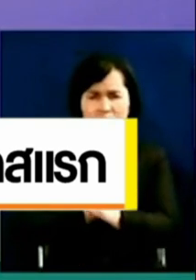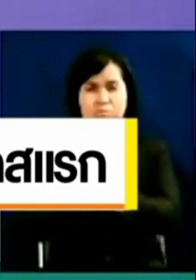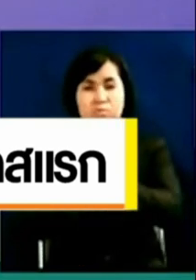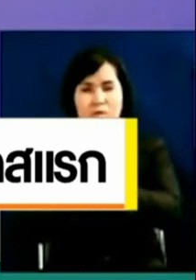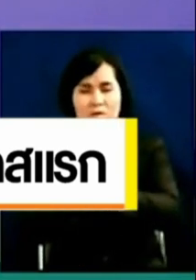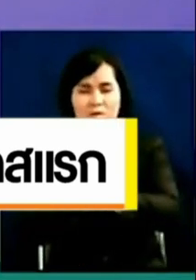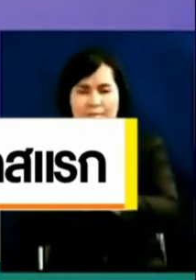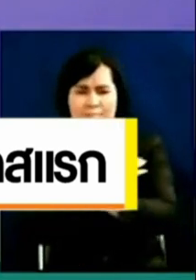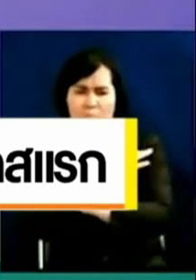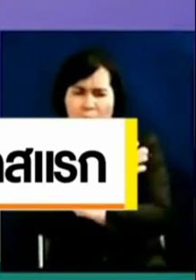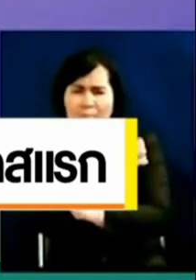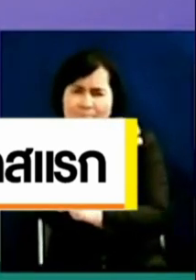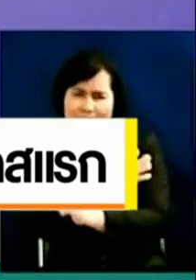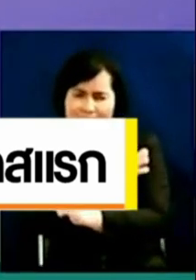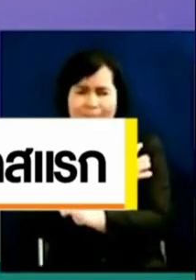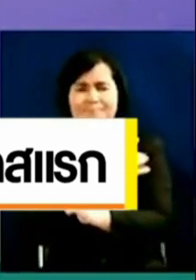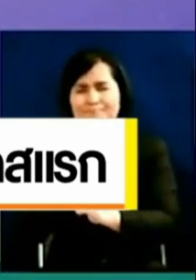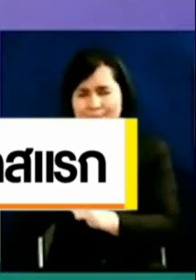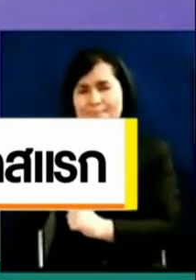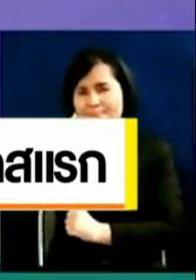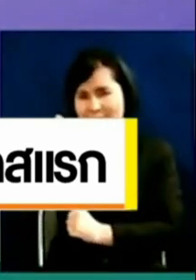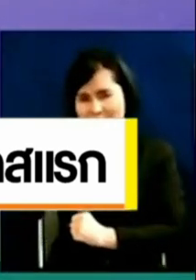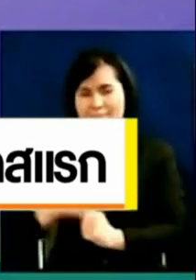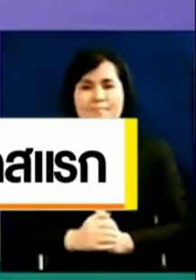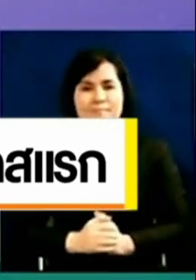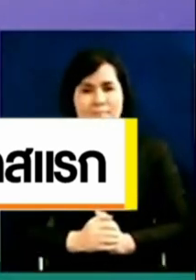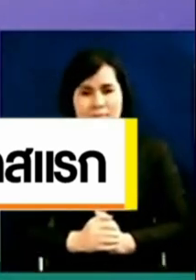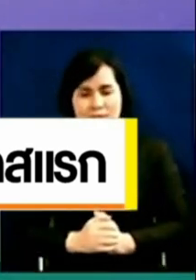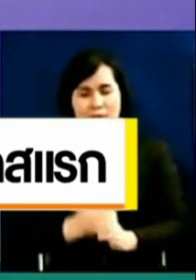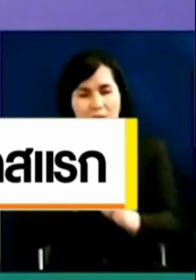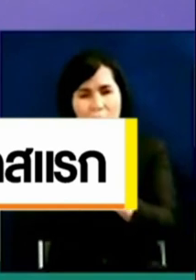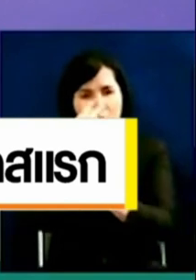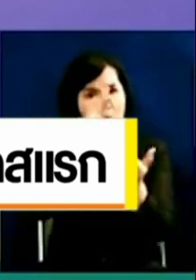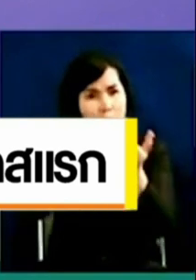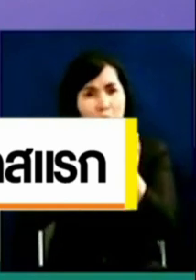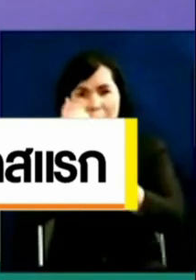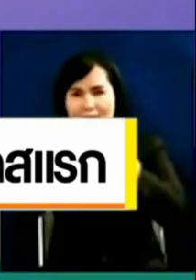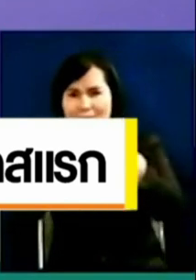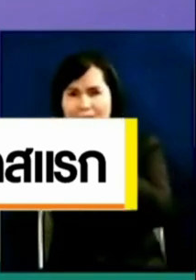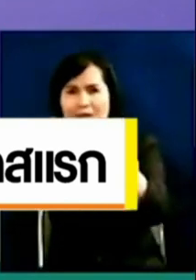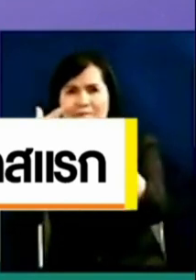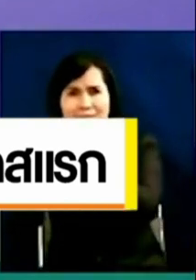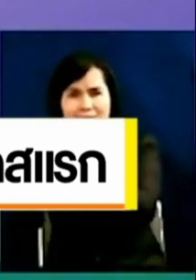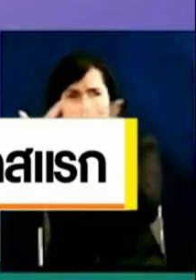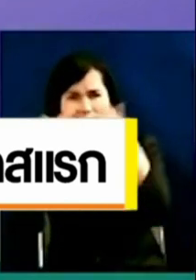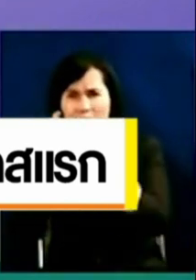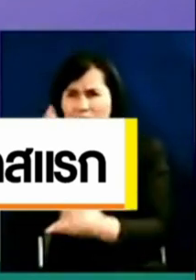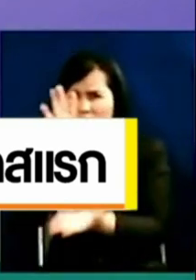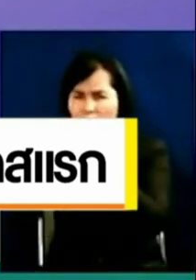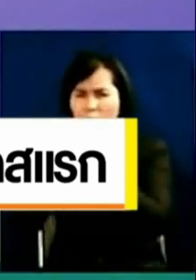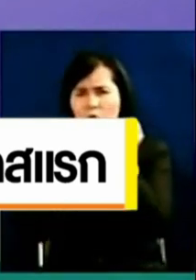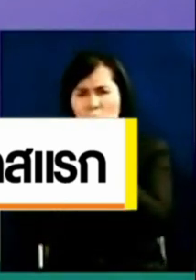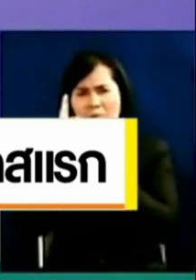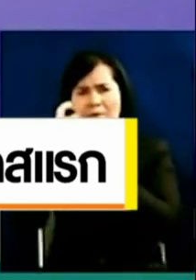2ชนิดด้วยกันคือแบบไวรัส vectorจาก astrazenecaอันนี้เป็นเทคโนโลยีกางๆไม่ได้ไหมสุดไม่ได้เก่า